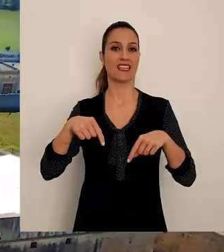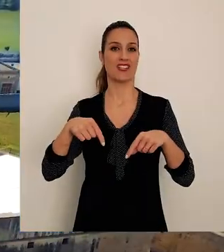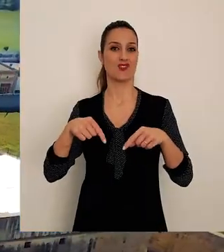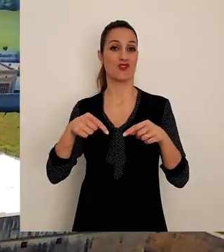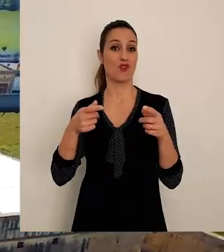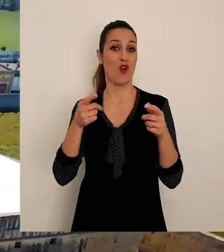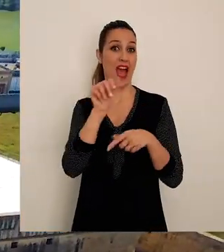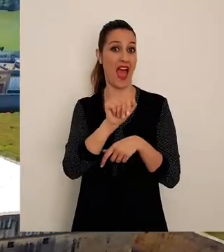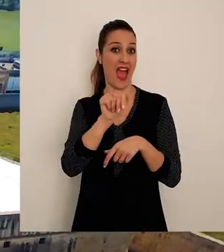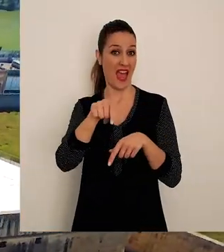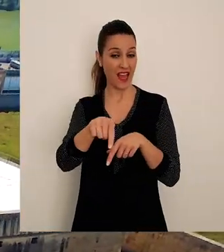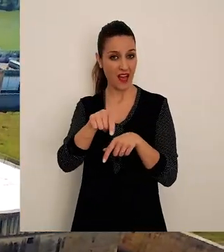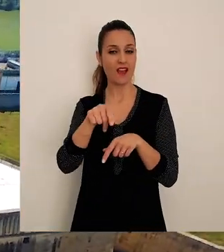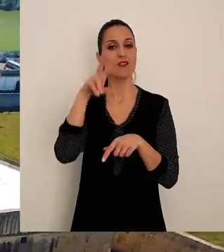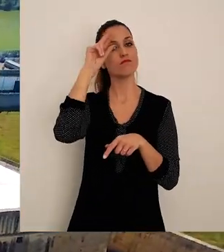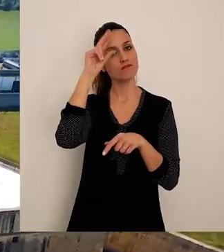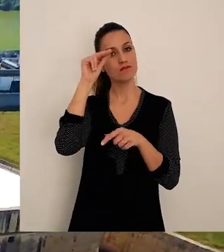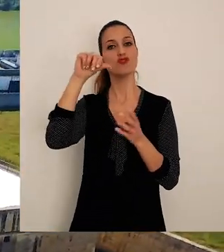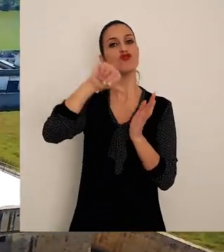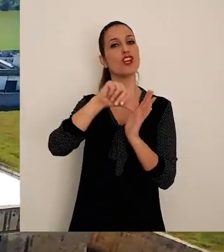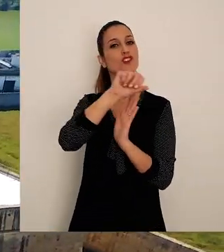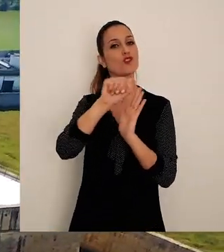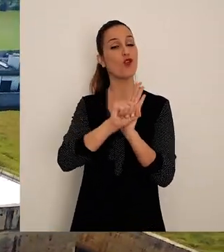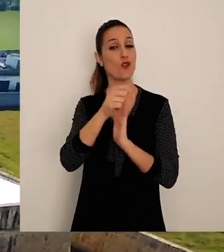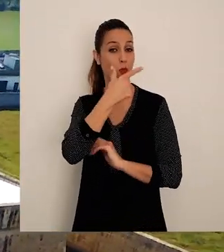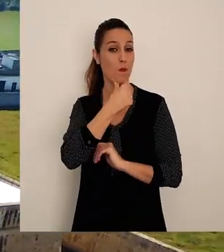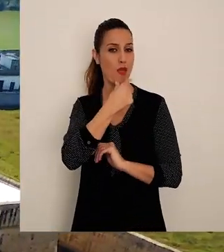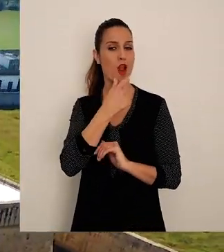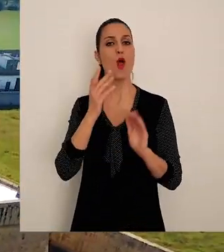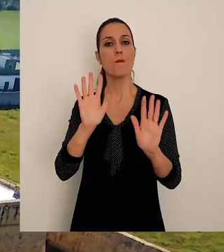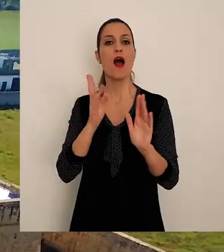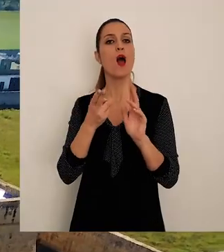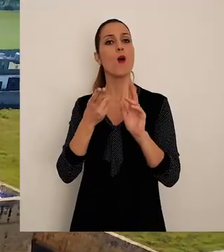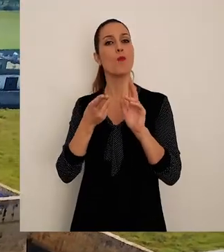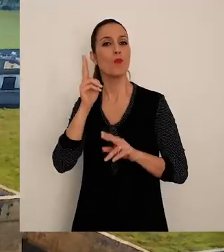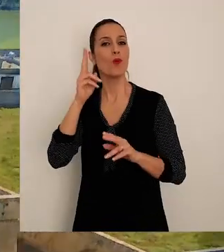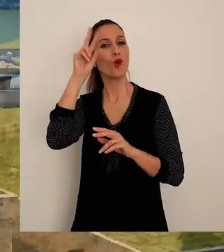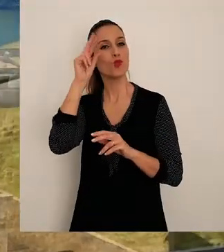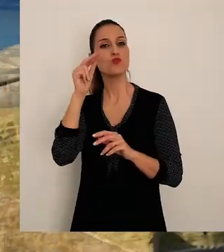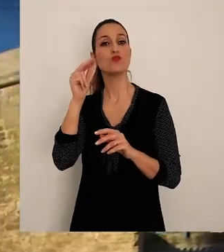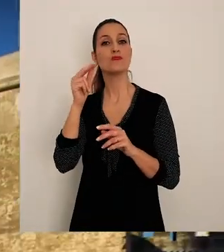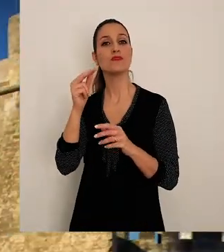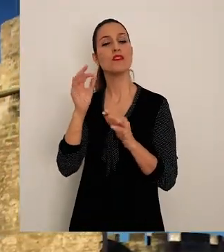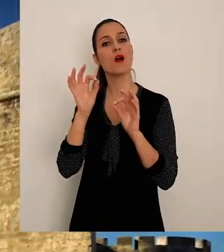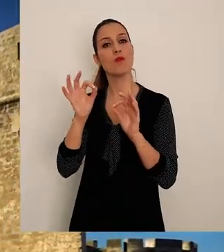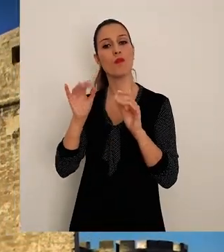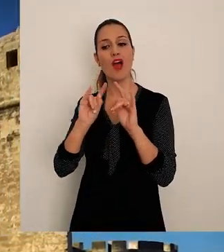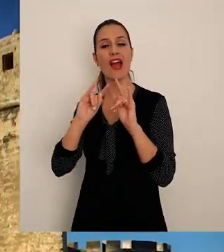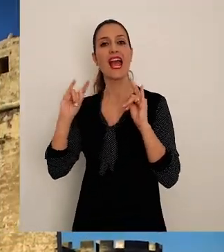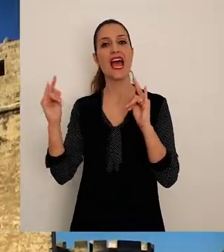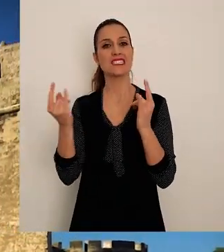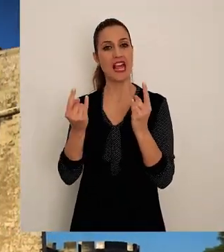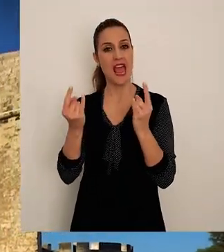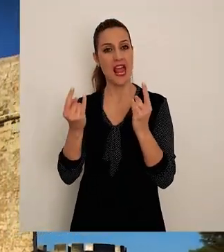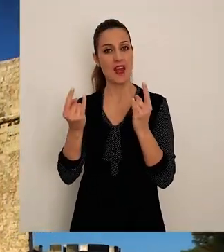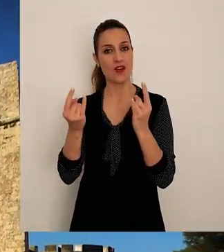Acaia è oggi conosciuta non solo per la bellezza del suo antico centro storico, ma soprattutto per l'imponente castello, baluardo di difesa